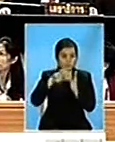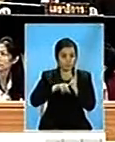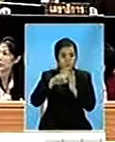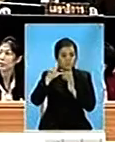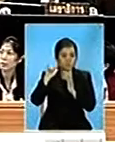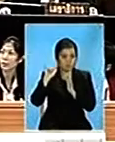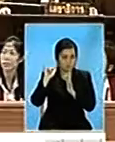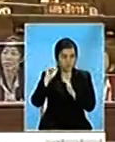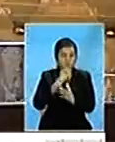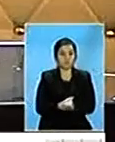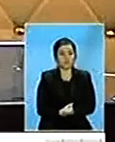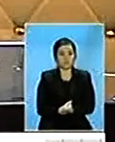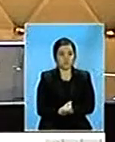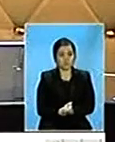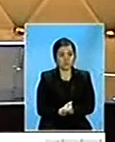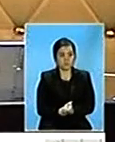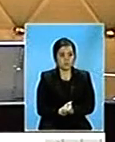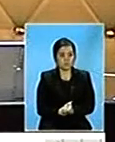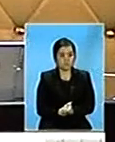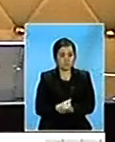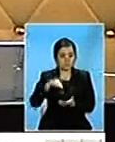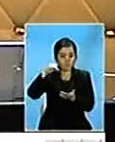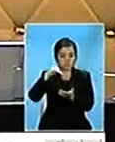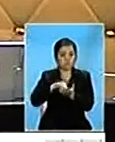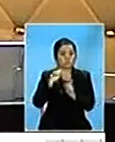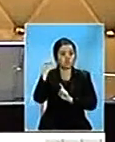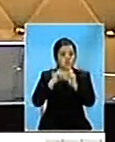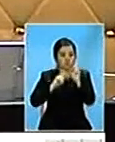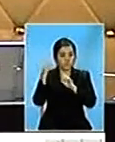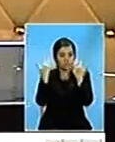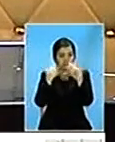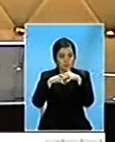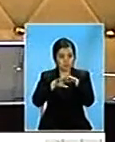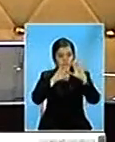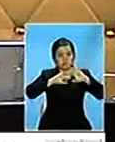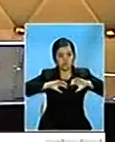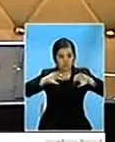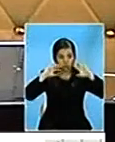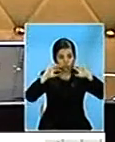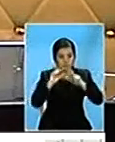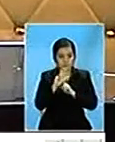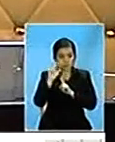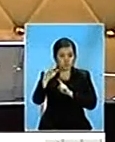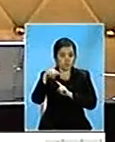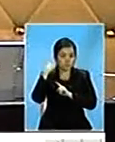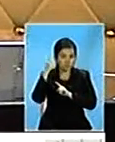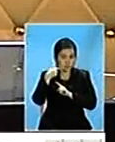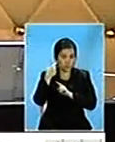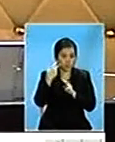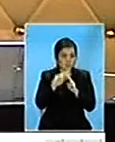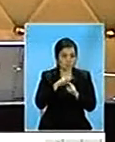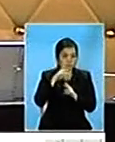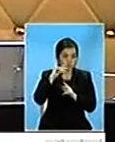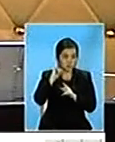กนะครับผู้อำนวยการศูนย์ติดตามประเมินผลและการประสานงานภาครัฐ 3. นางสาวยี่สุนส